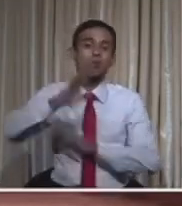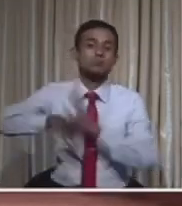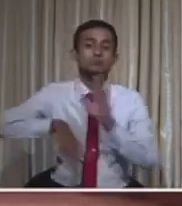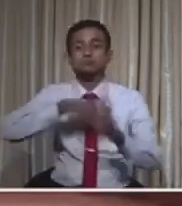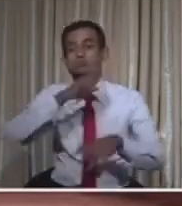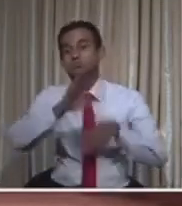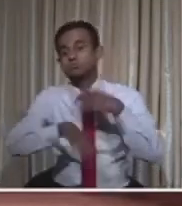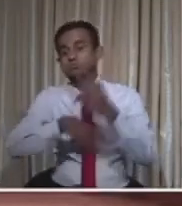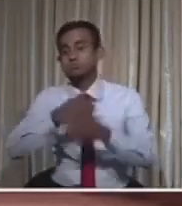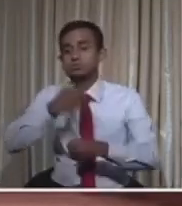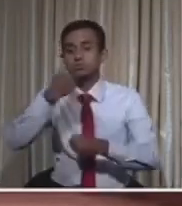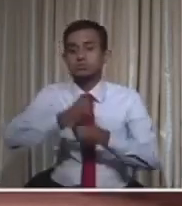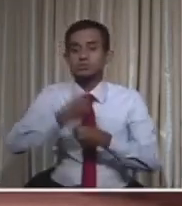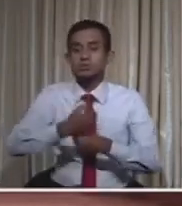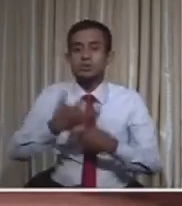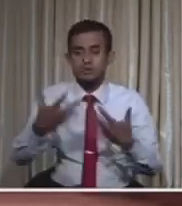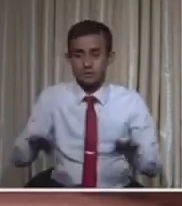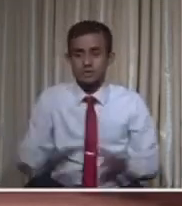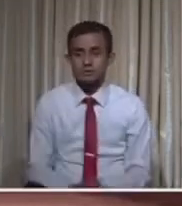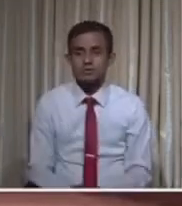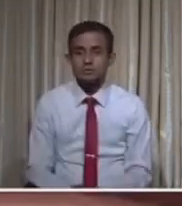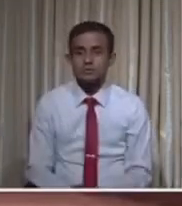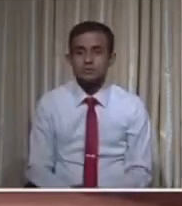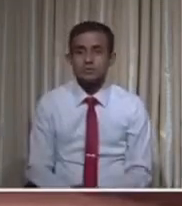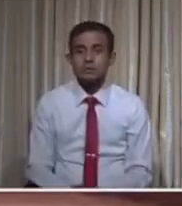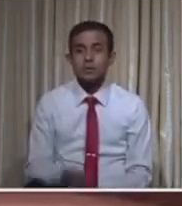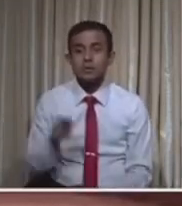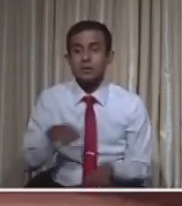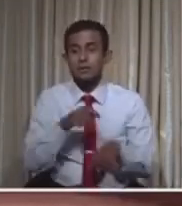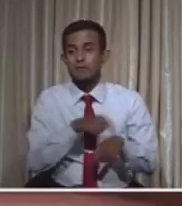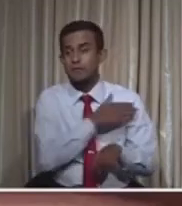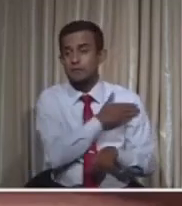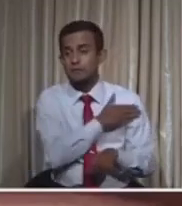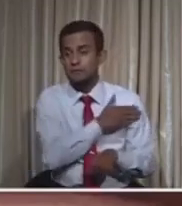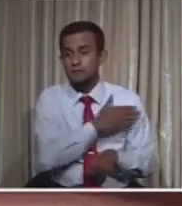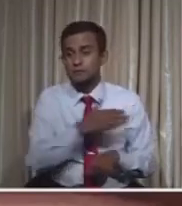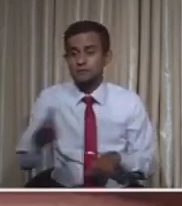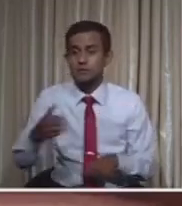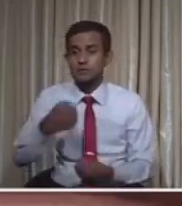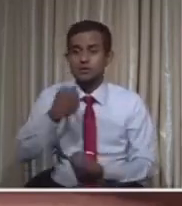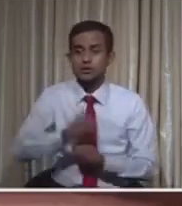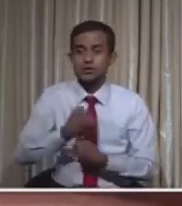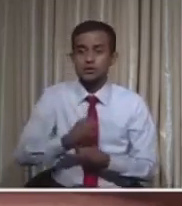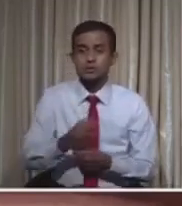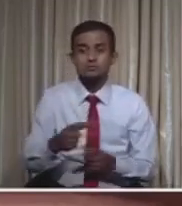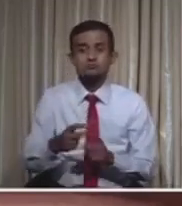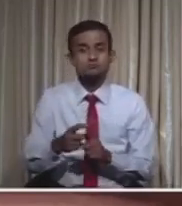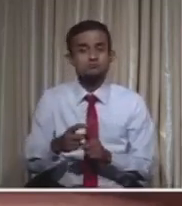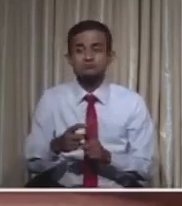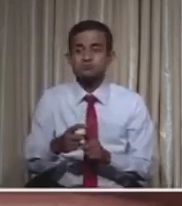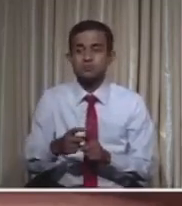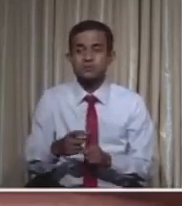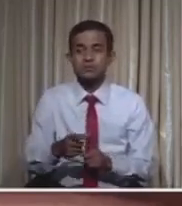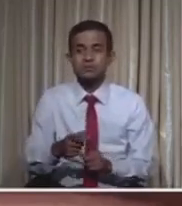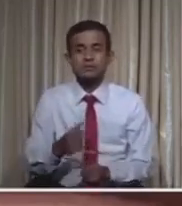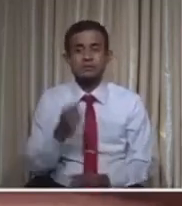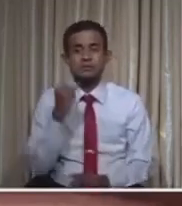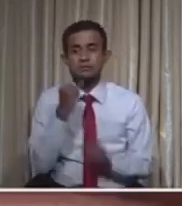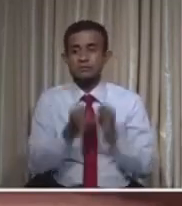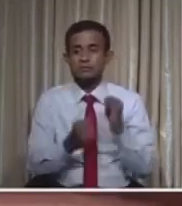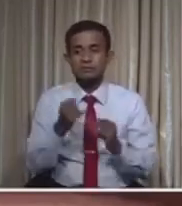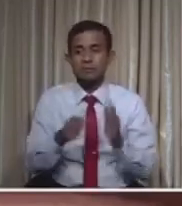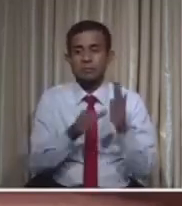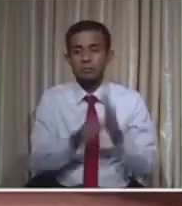වෙලා ආණ්ඩුව අපරාධයට පත් වුනේ. මේ කාලය තුල ආණ්ඩුව බරපතල විදියට අපරාධයට